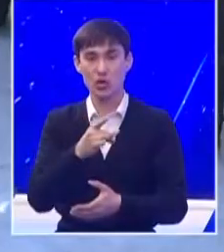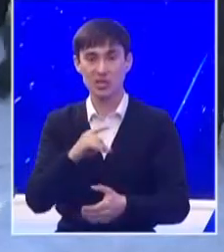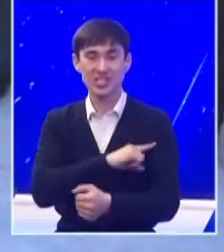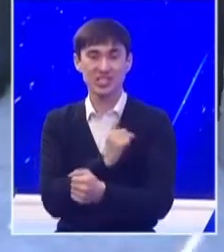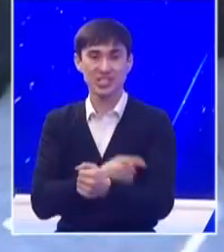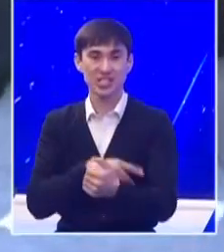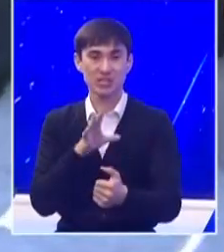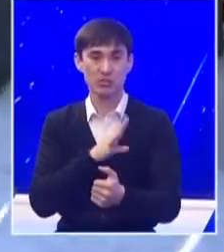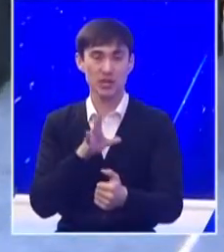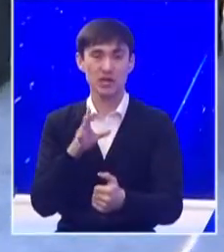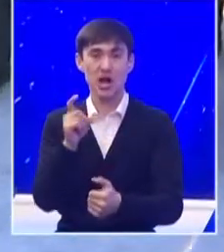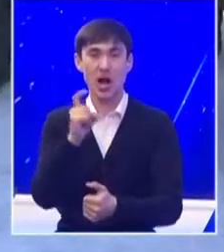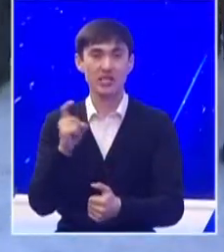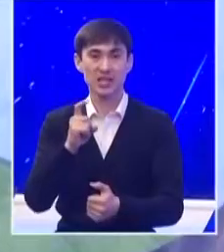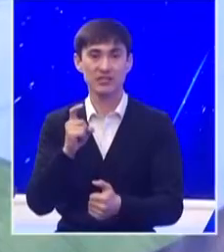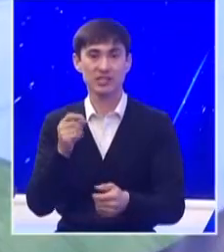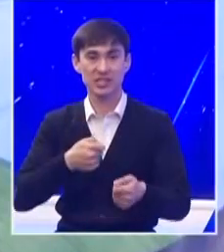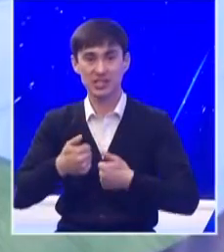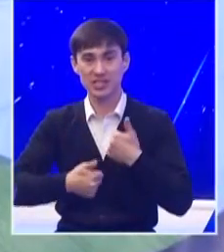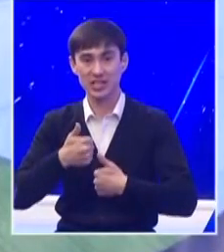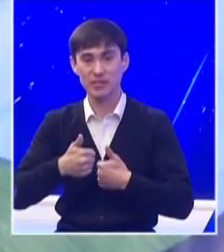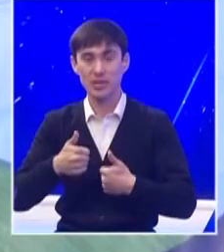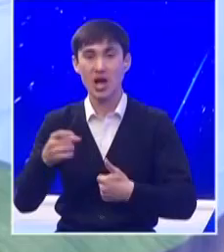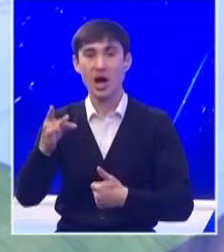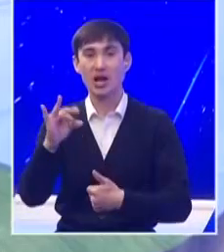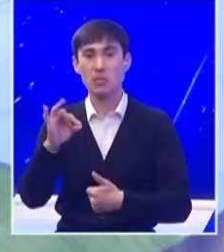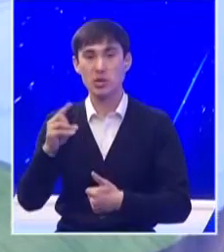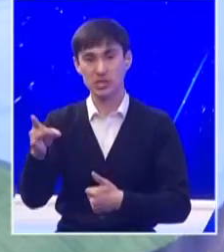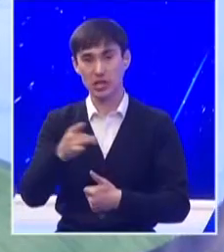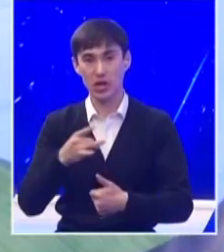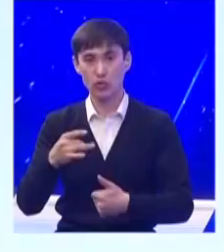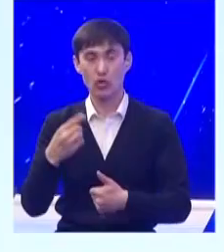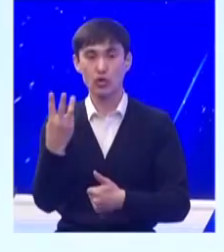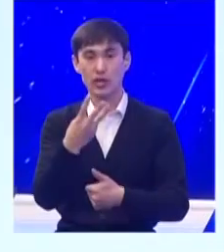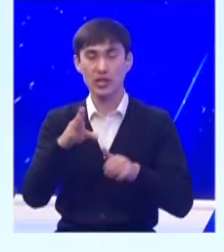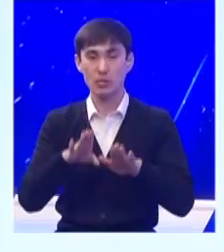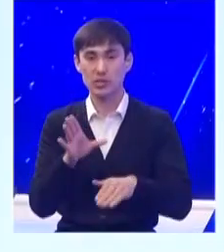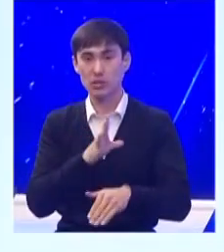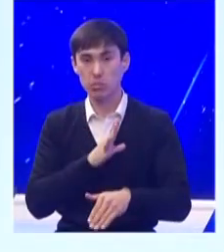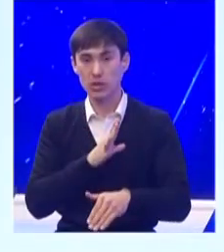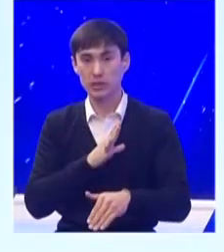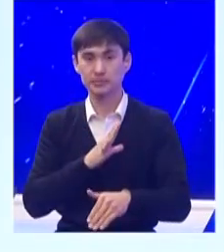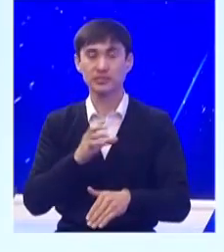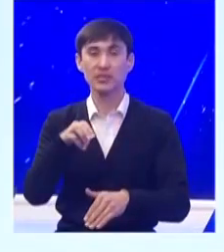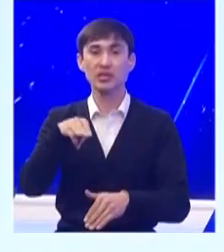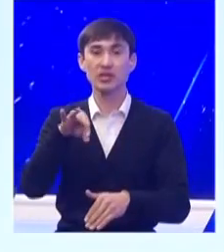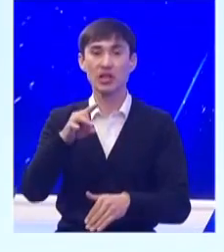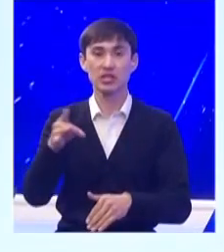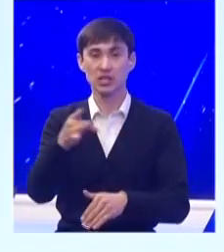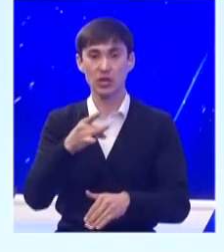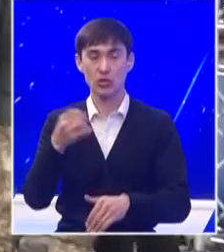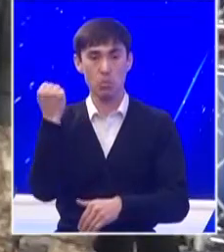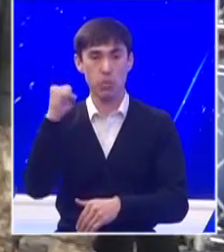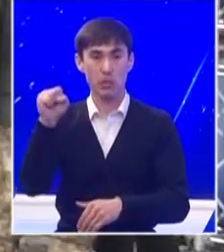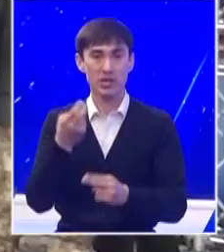сильнейших оказались также хозяева состязаний – представители Раймбекского района. Тройку лидеров замкнули спортсмены Талгарского района. Победа